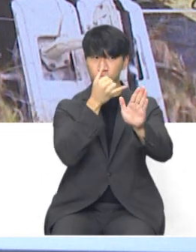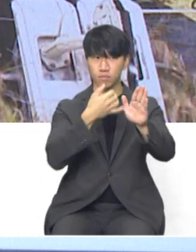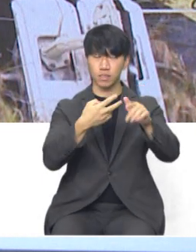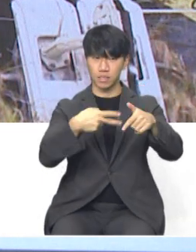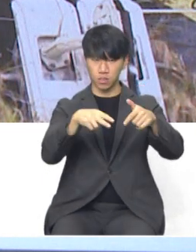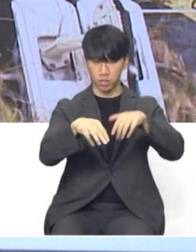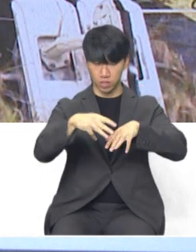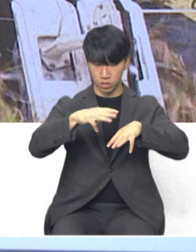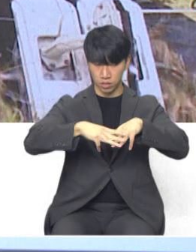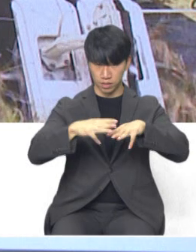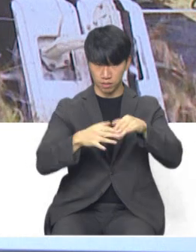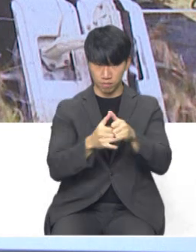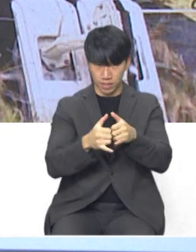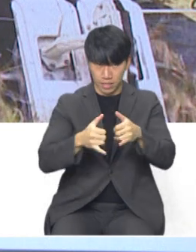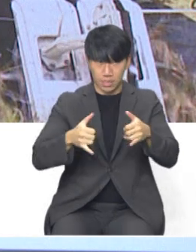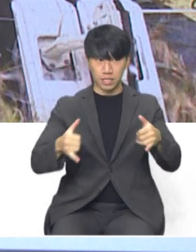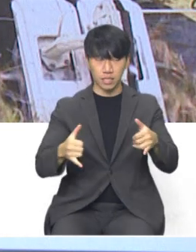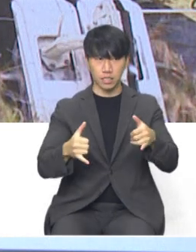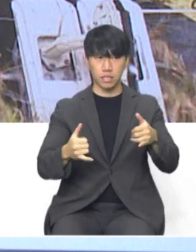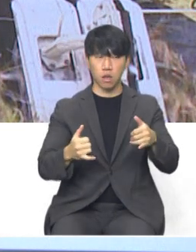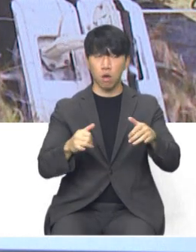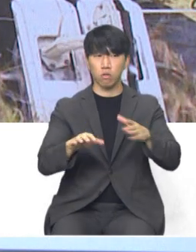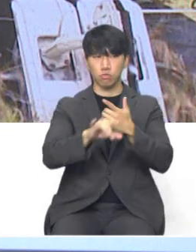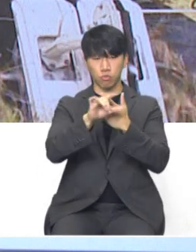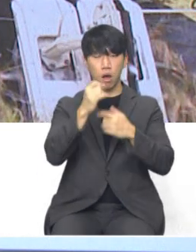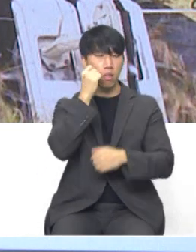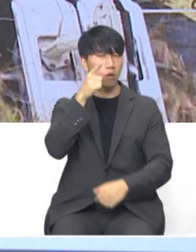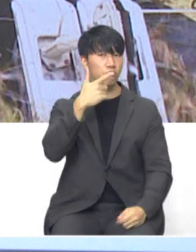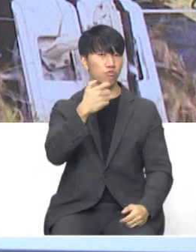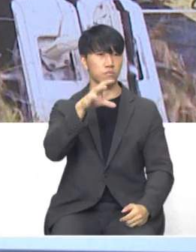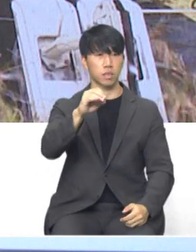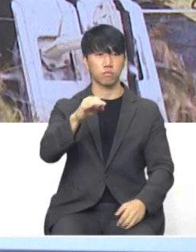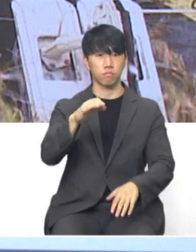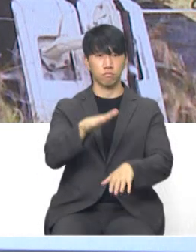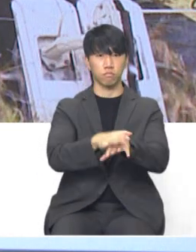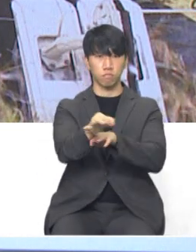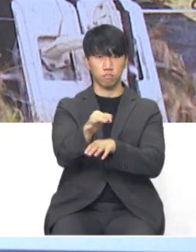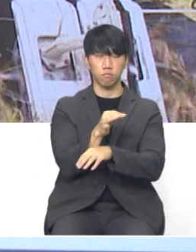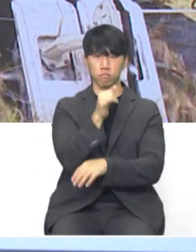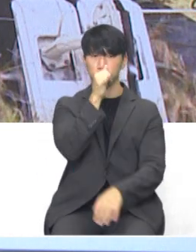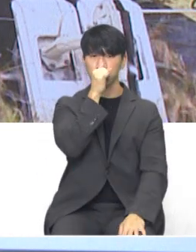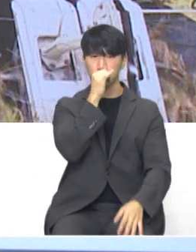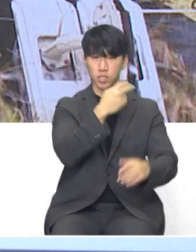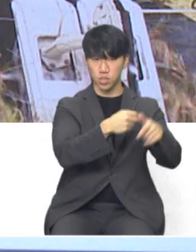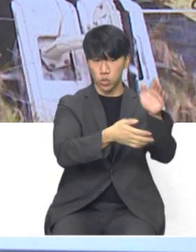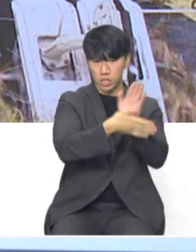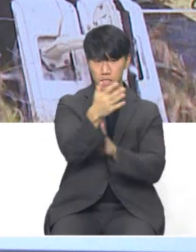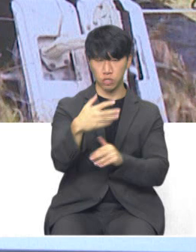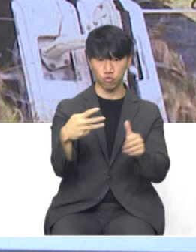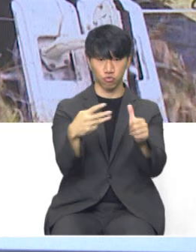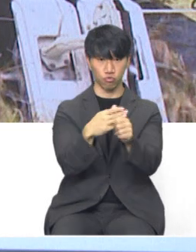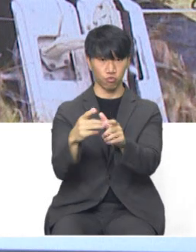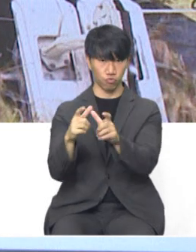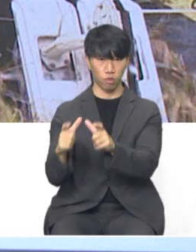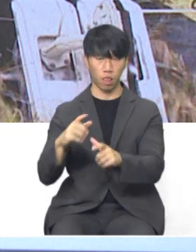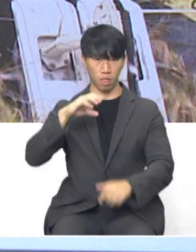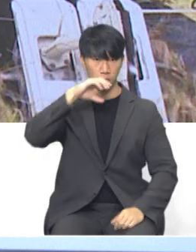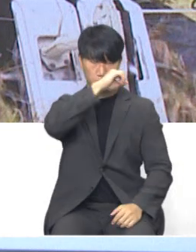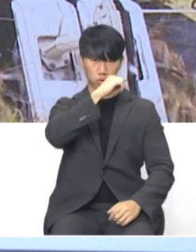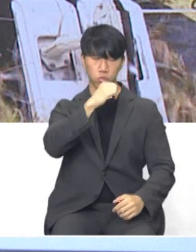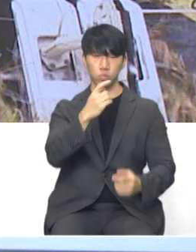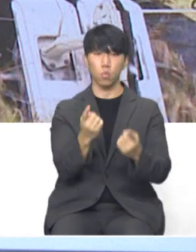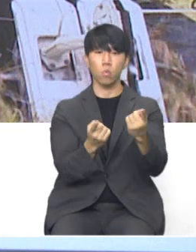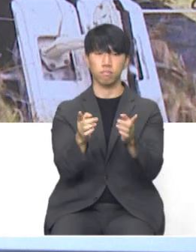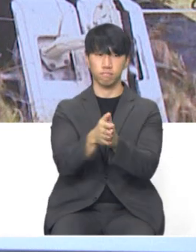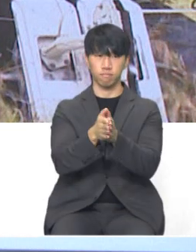농업인은 내년 11월부터 월 60만 원의 수당을 받게 될 전망입니다. 인천시와 각 군구가 관련 예산 편성에